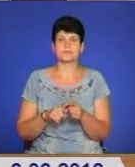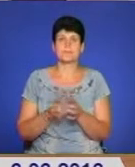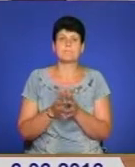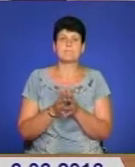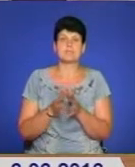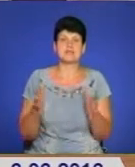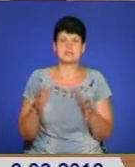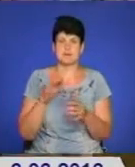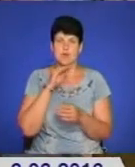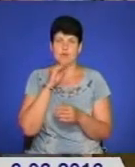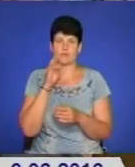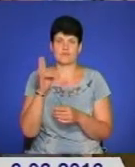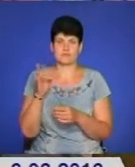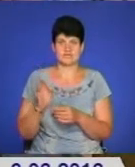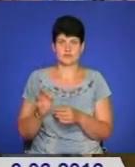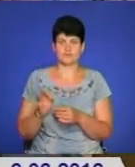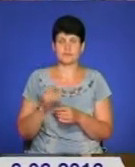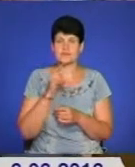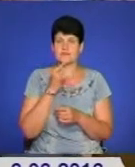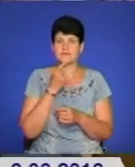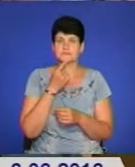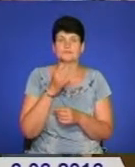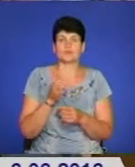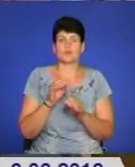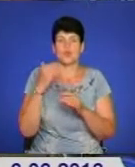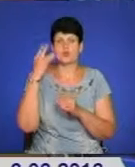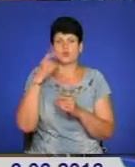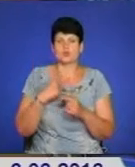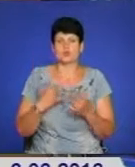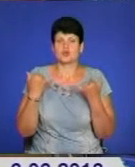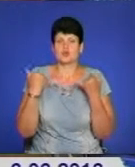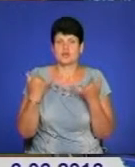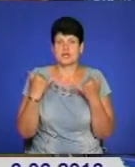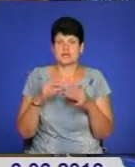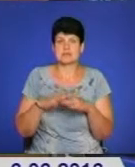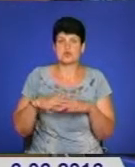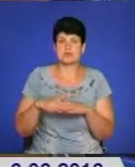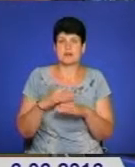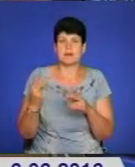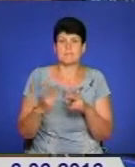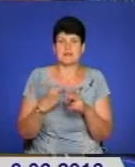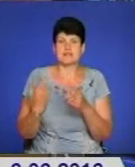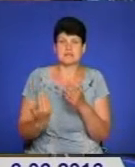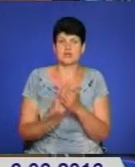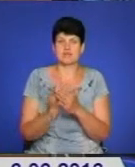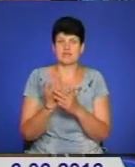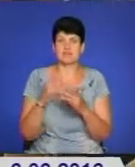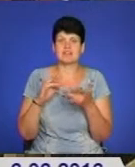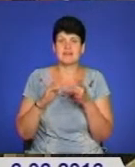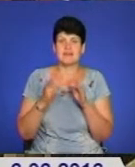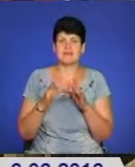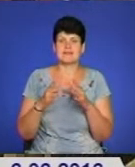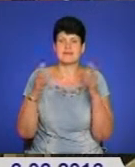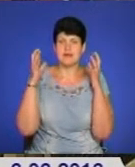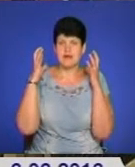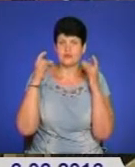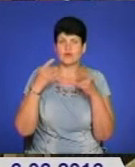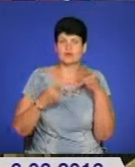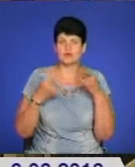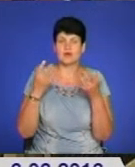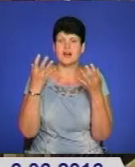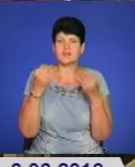максимально професійно. Важко уявити собі сучасне суспільство без новин в інтернеті, на радіо чи телебаченні. А ще важче –